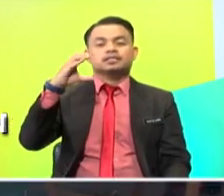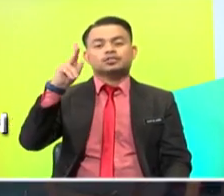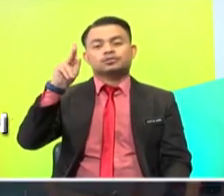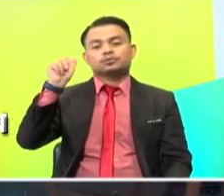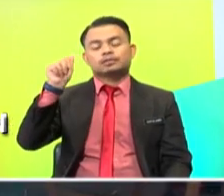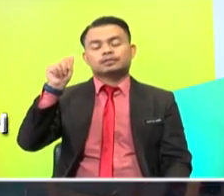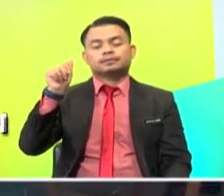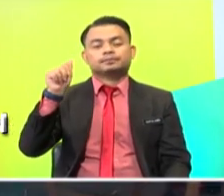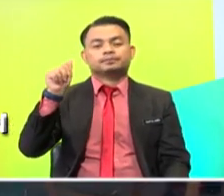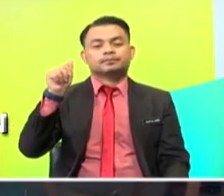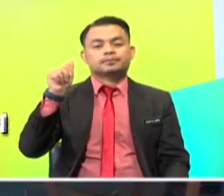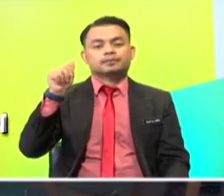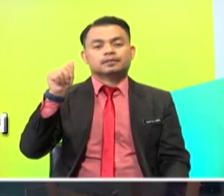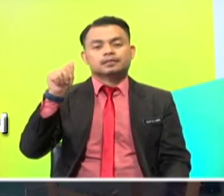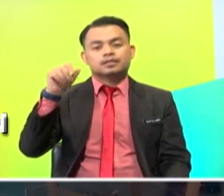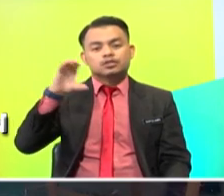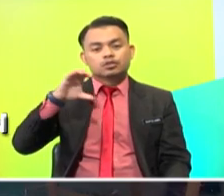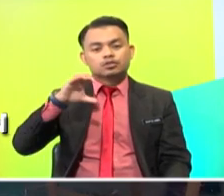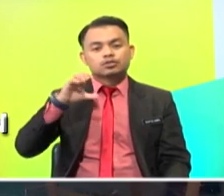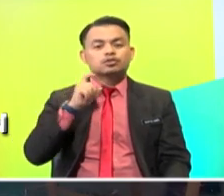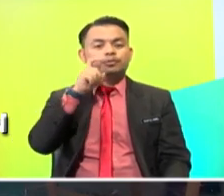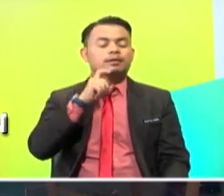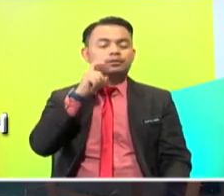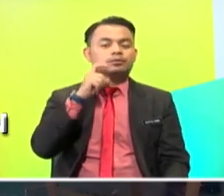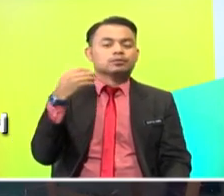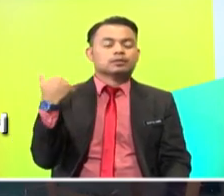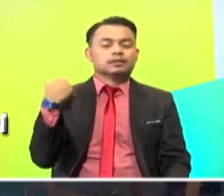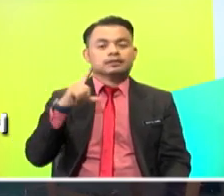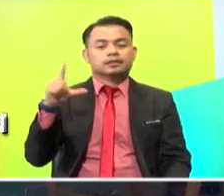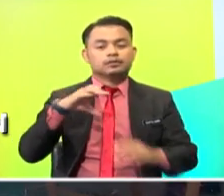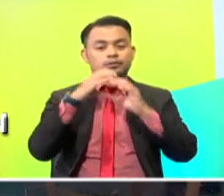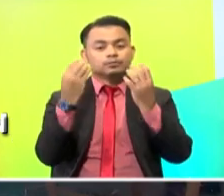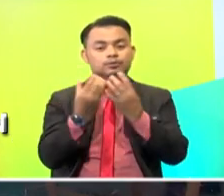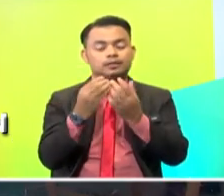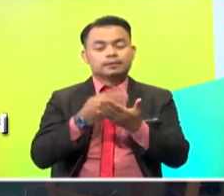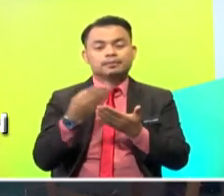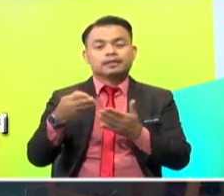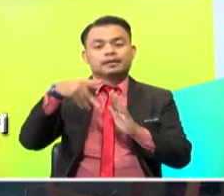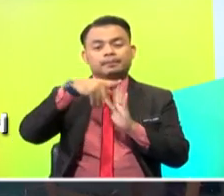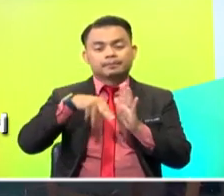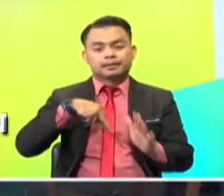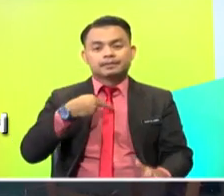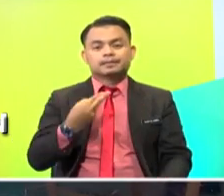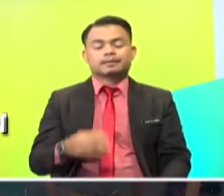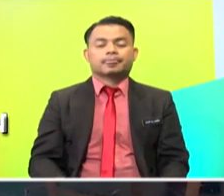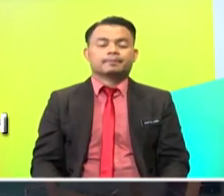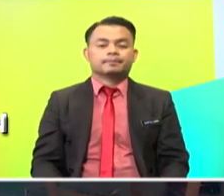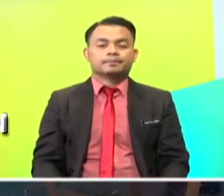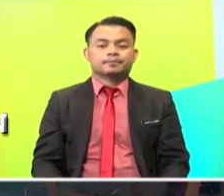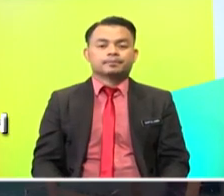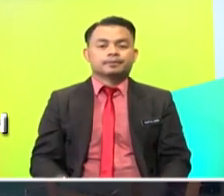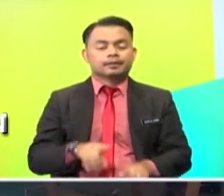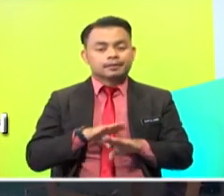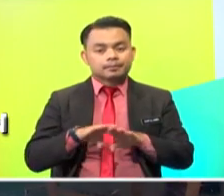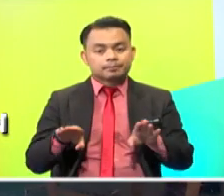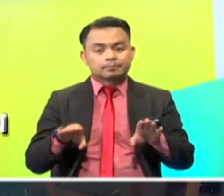itu ialah kumpulan bahan-bahan phrase Kayla jadi tanpa kumpulan tersebut tadilah brush pada makanan sih